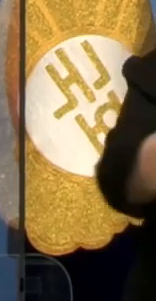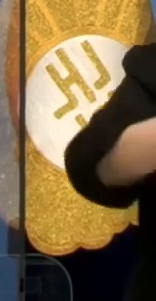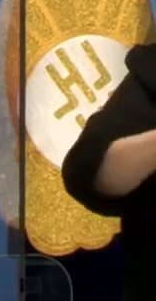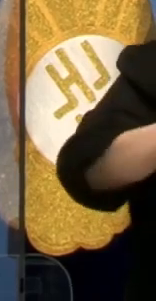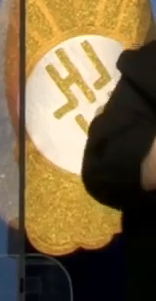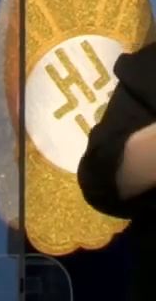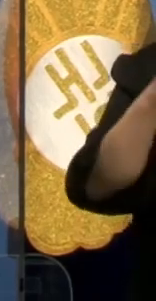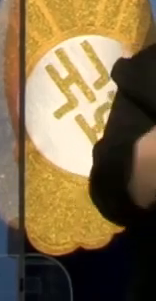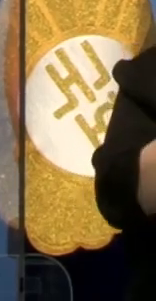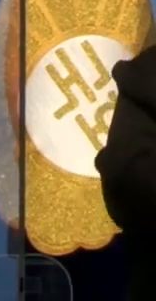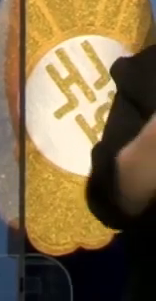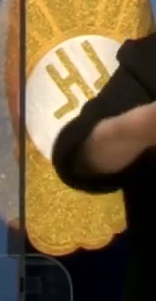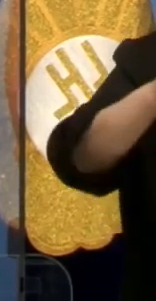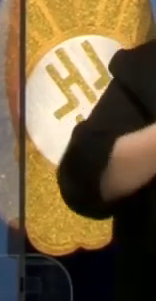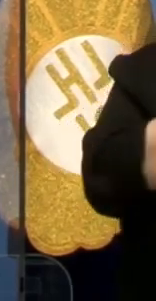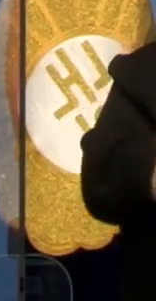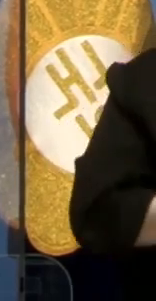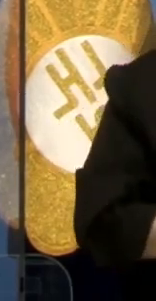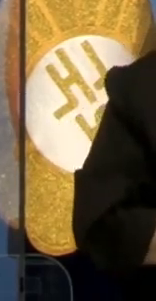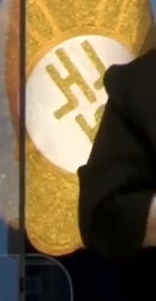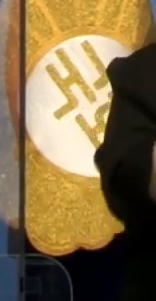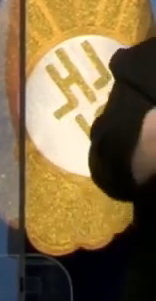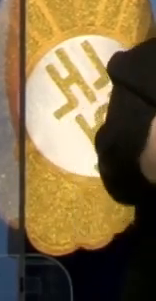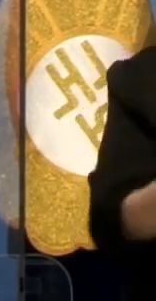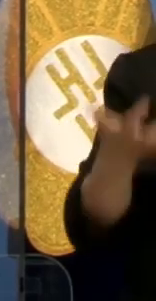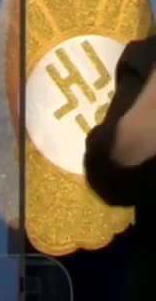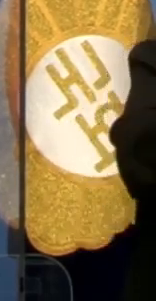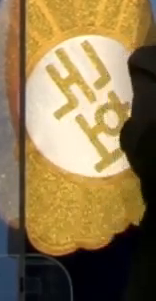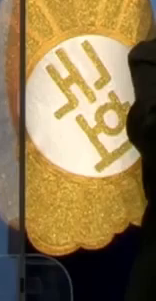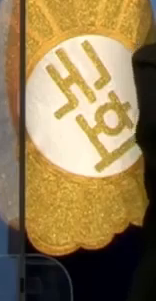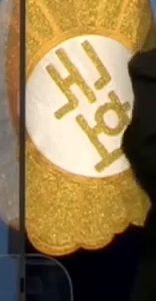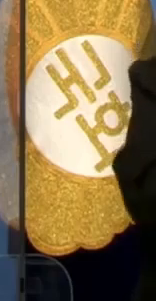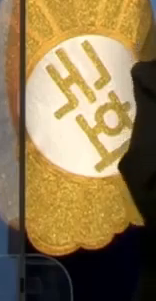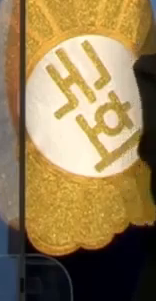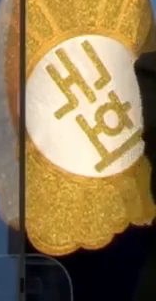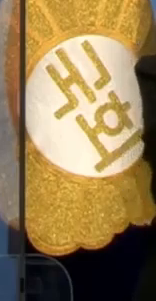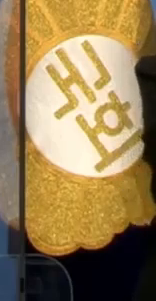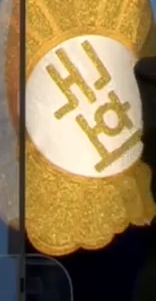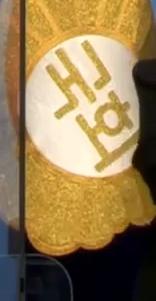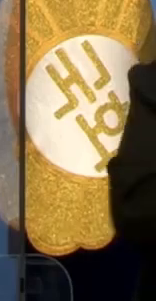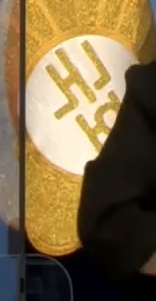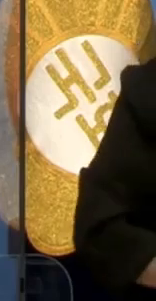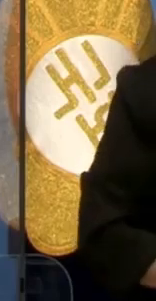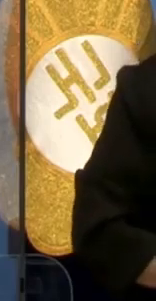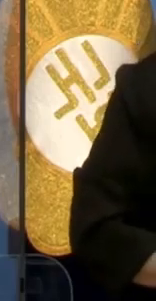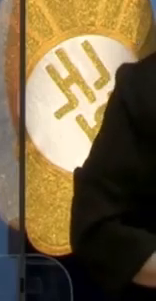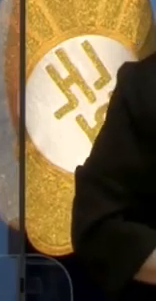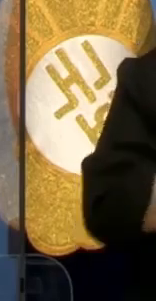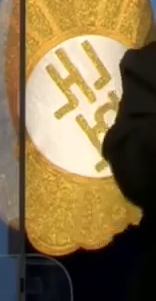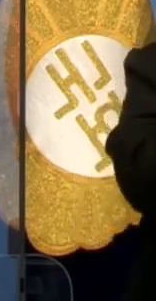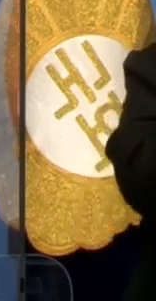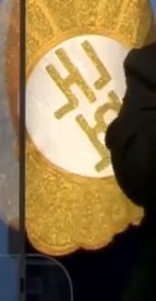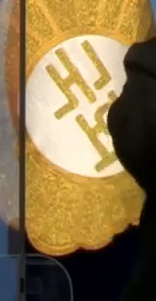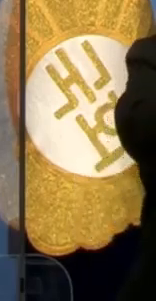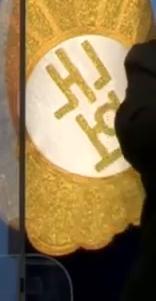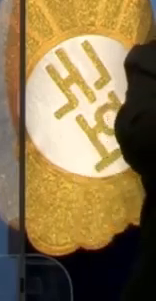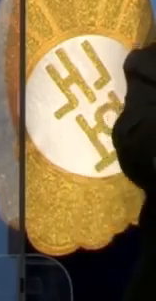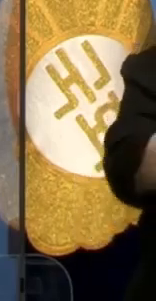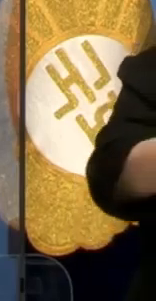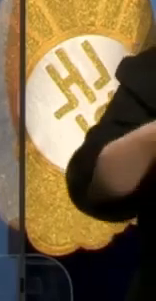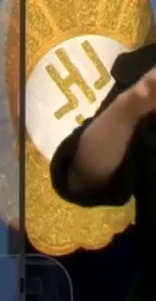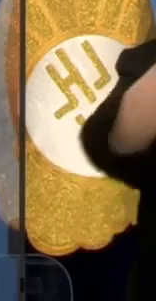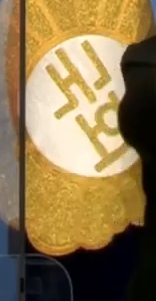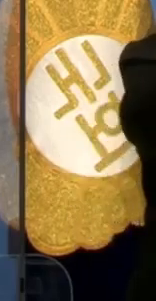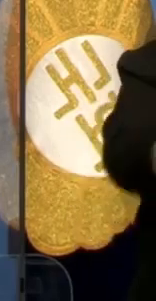대한해협해전에 참전했으며 인천상륙작전에도 참가했습니다. 그는 북한 공산주의자들의